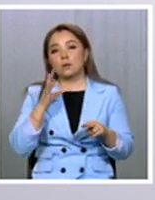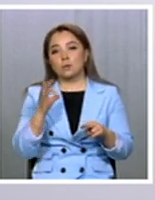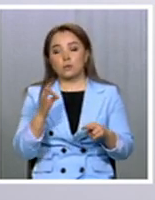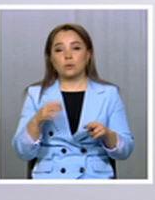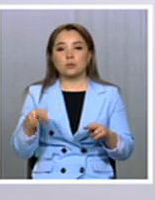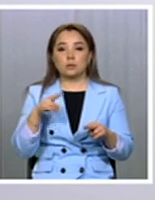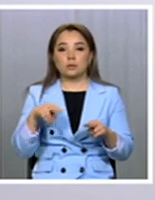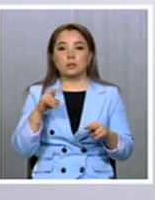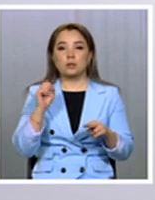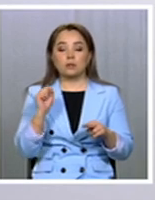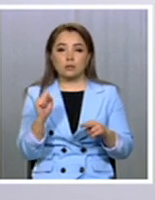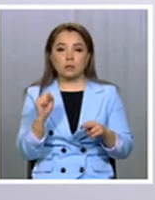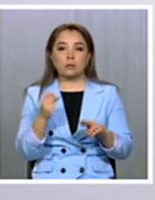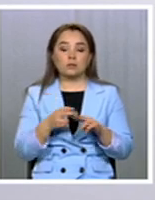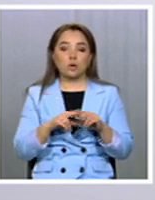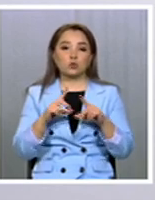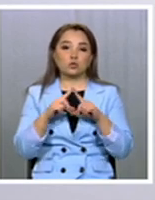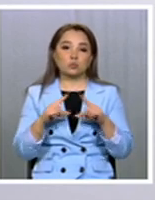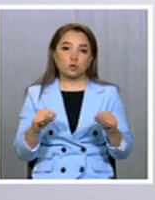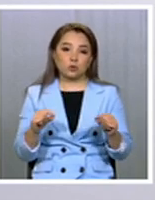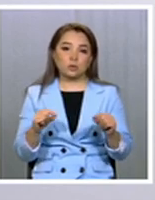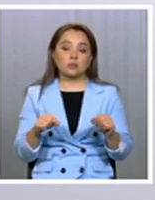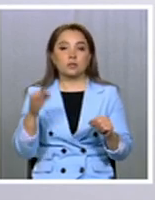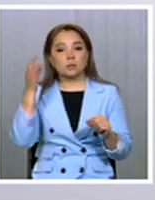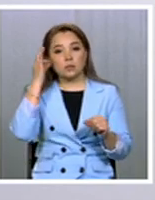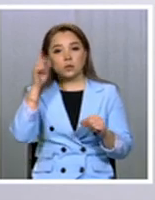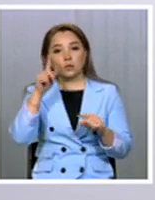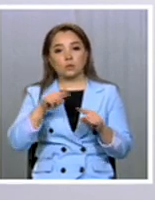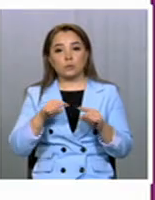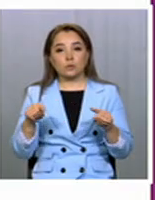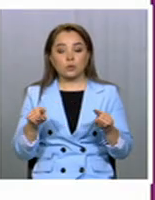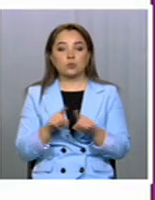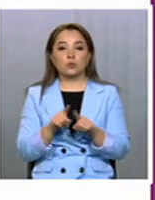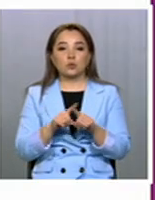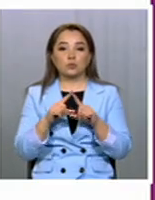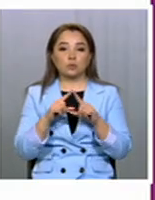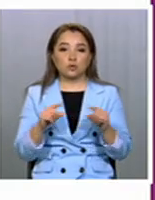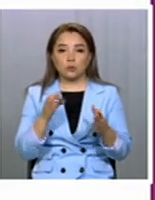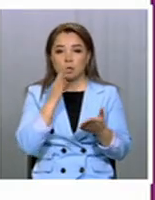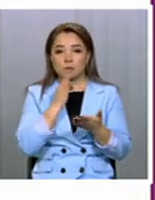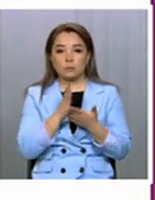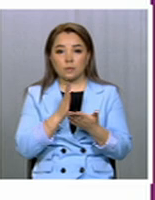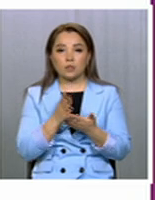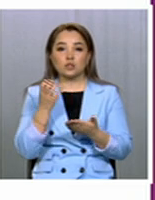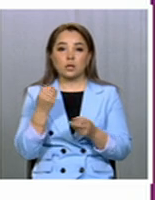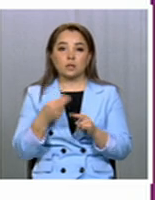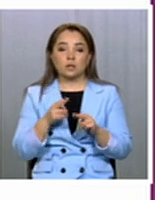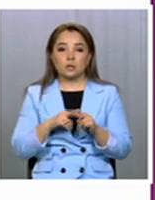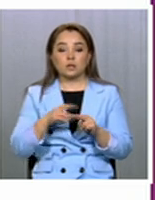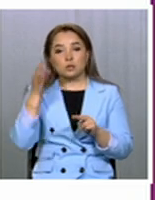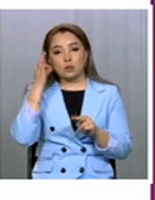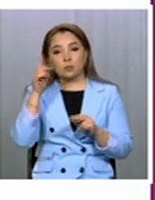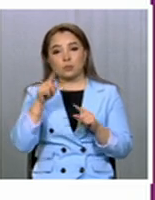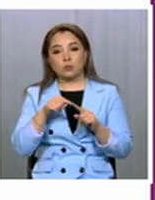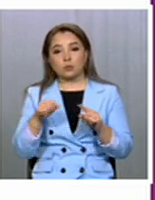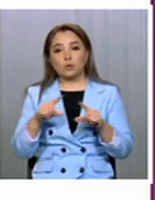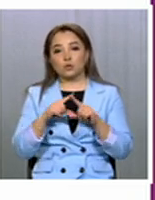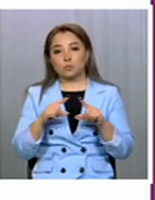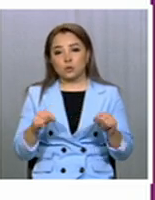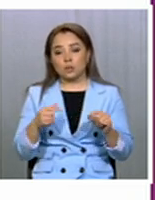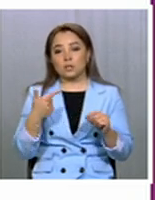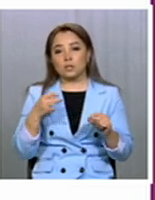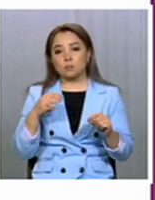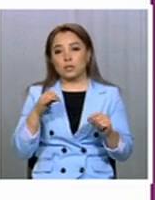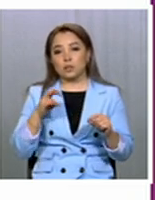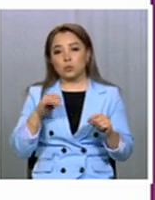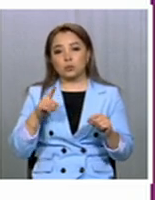ОДА үш бұрышы бұл тік бұрышты үш бұрыш. Және тік бұрышты үш бұрыштың